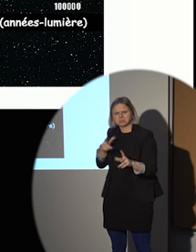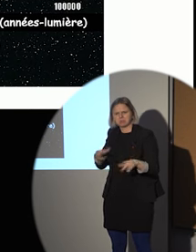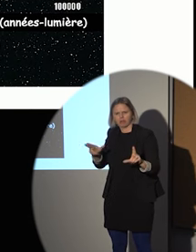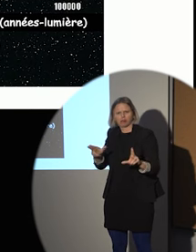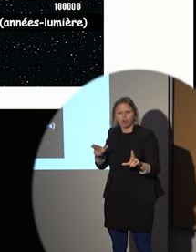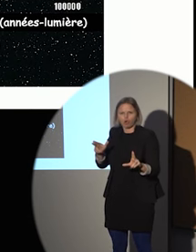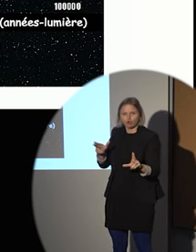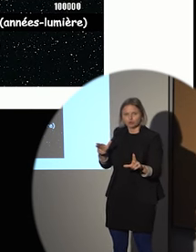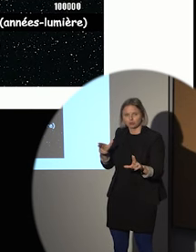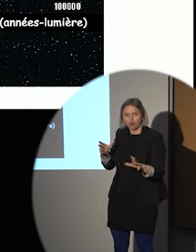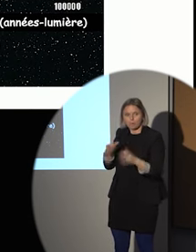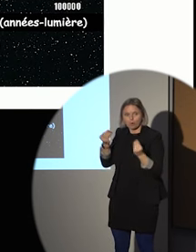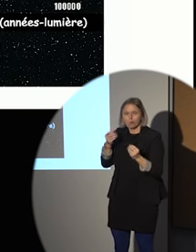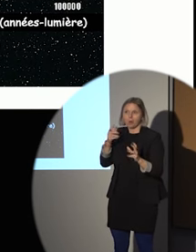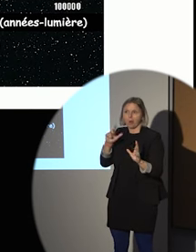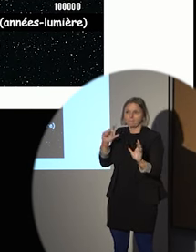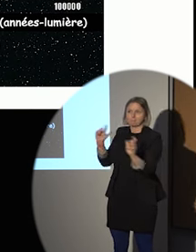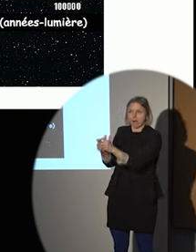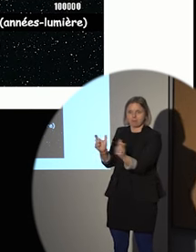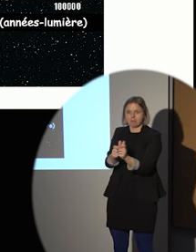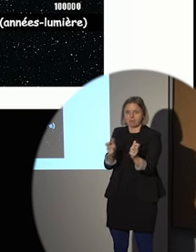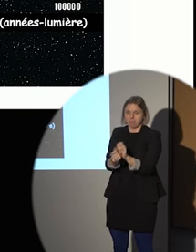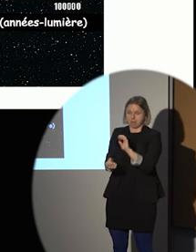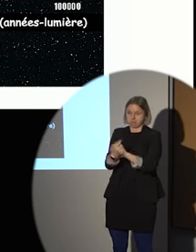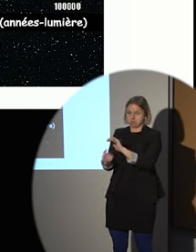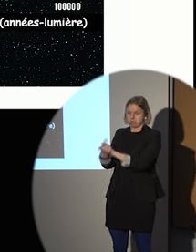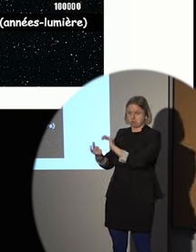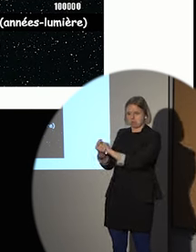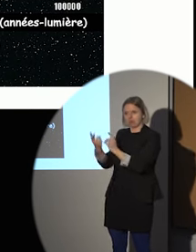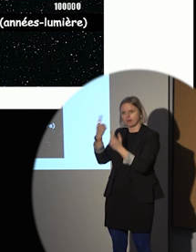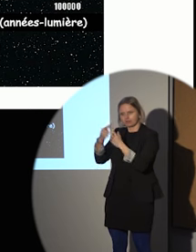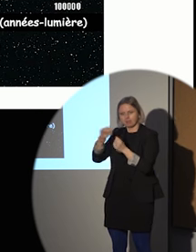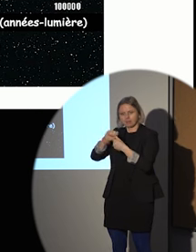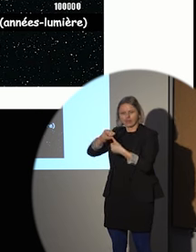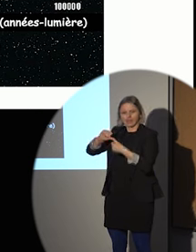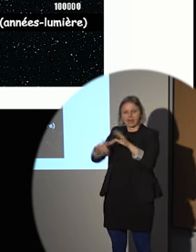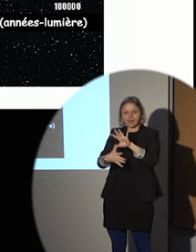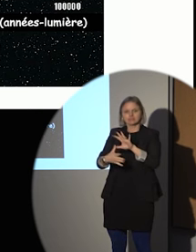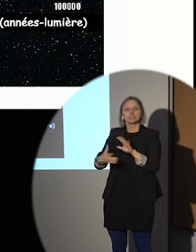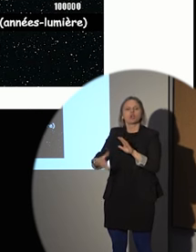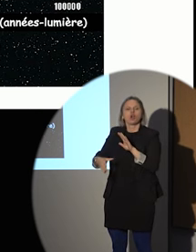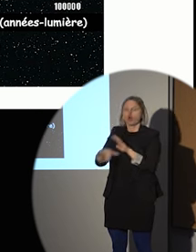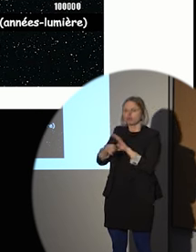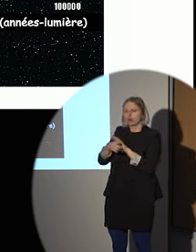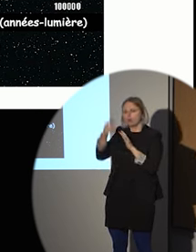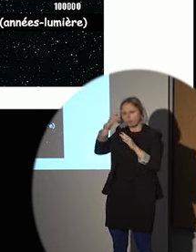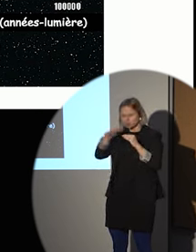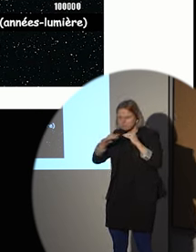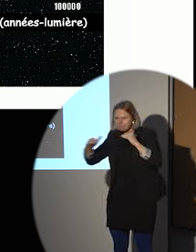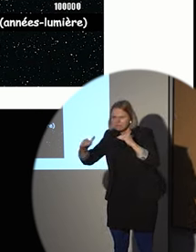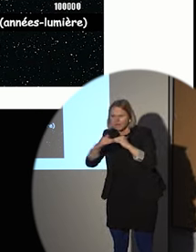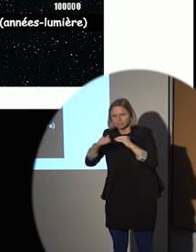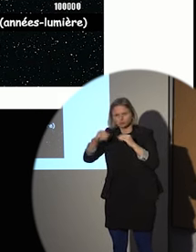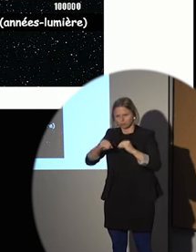de buzz, comme on dirait aujourd'hui, sur les courbes de rotation des galaxies qui semblaient plutôt plates. Et elles semblaient plutôt plates